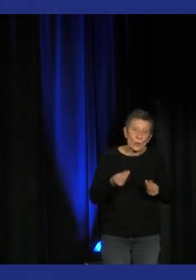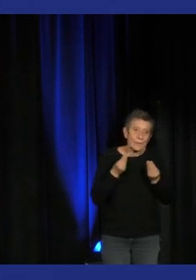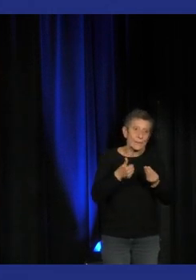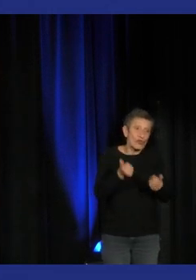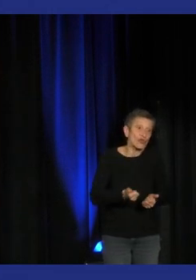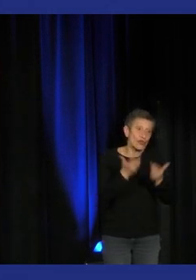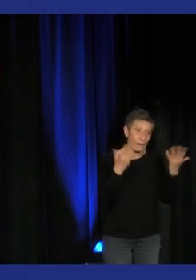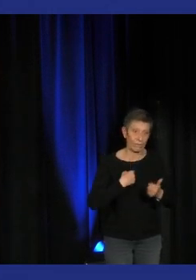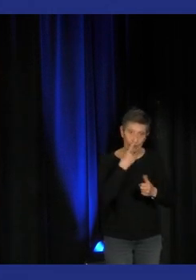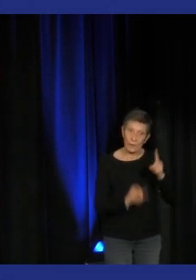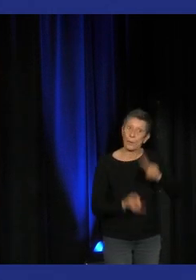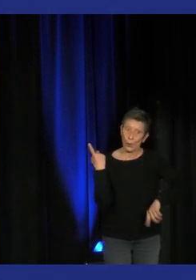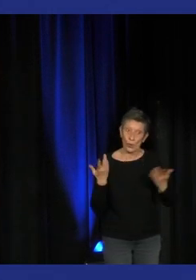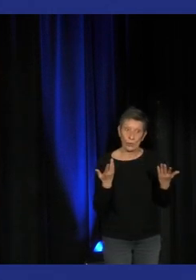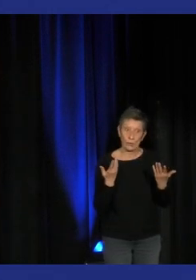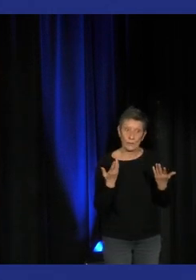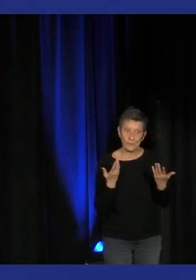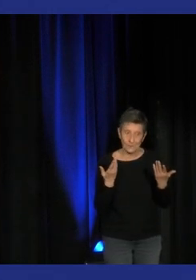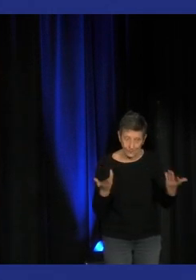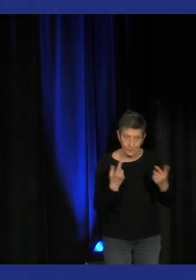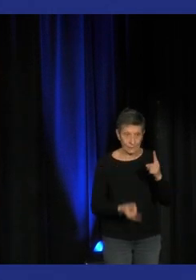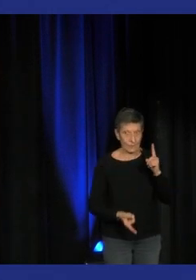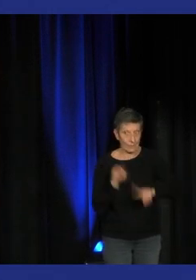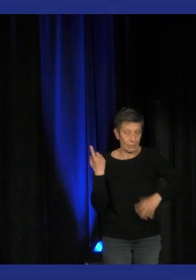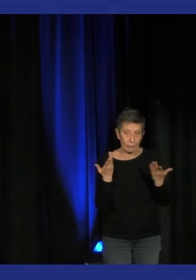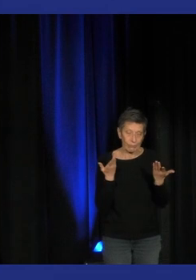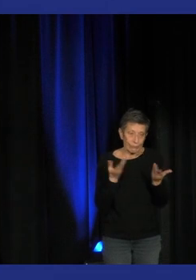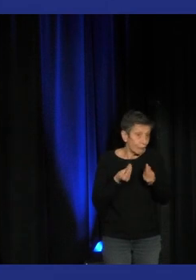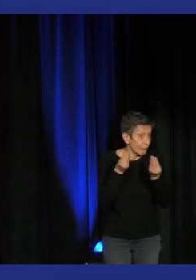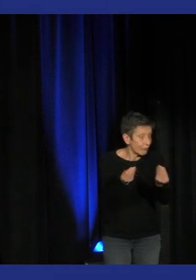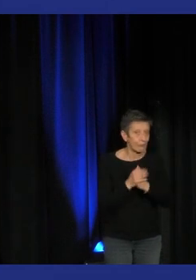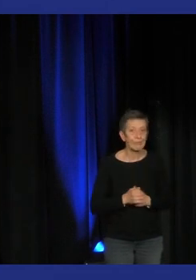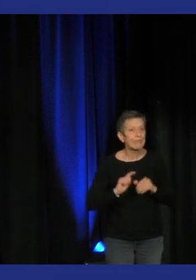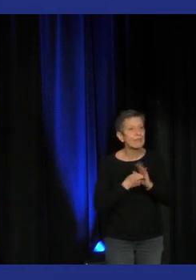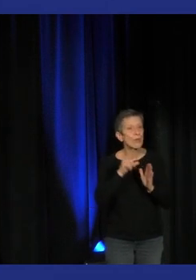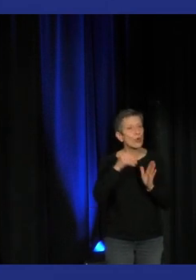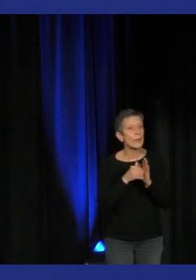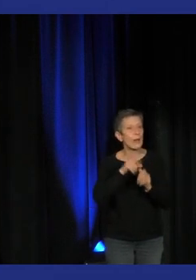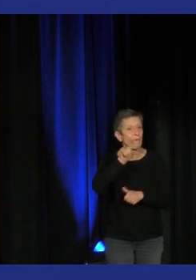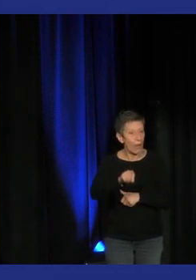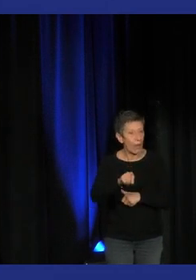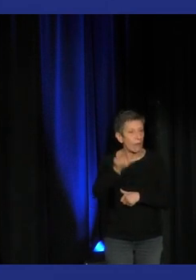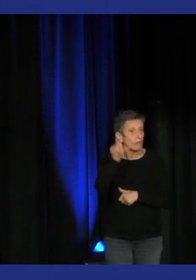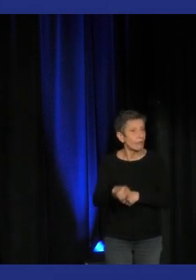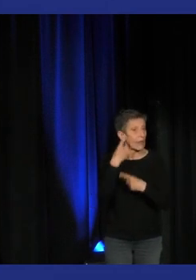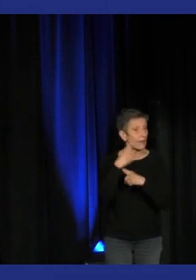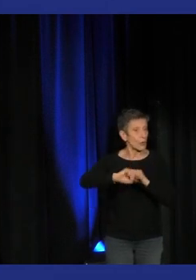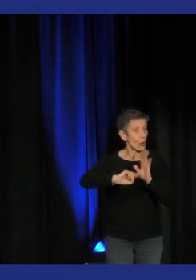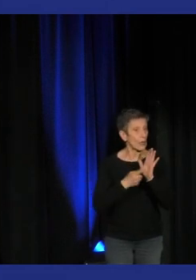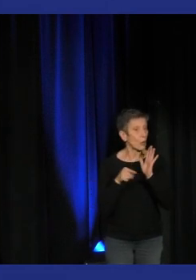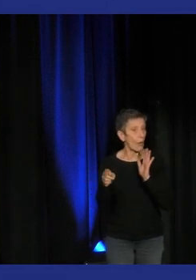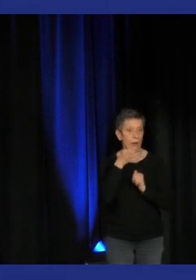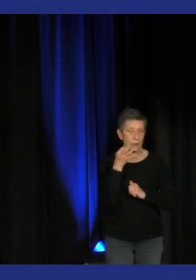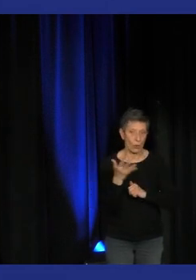que je trouve important à rementionner avec vous. En 2020, le Défenseur des droits rappelait que pour